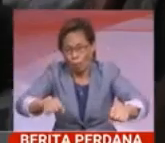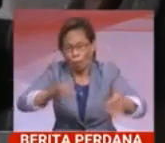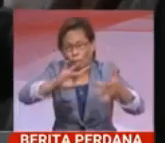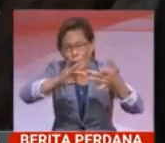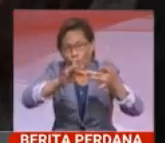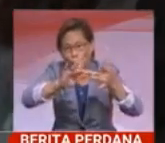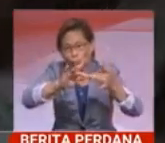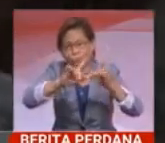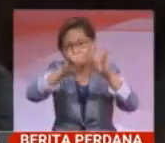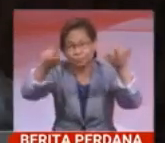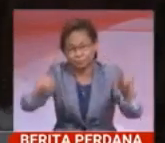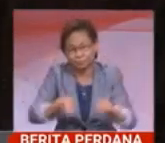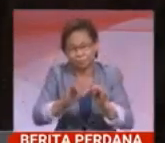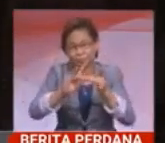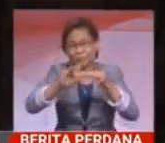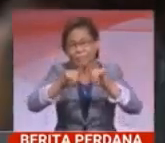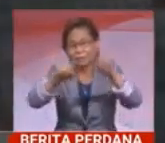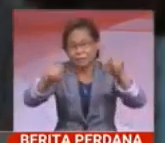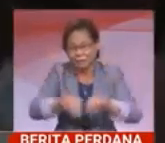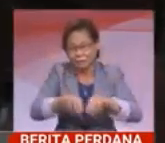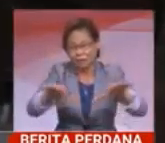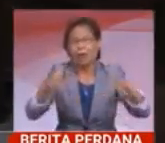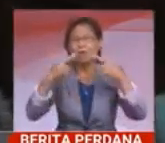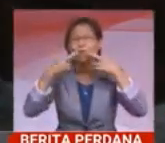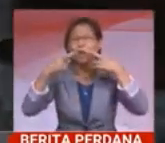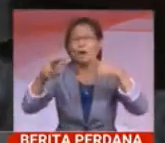layari laman sesawang horas